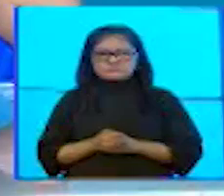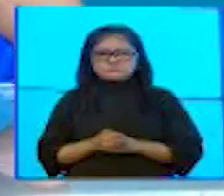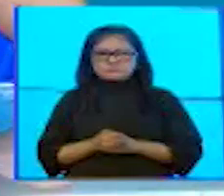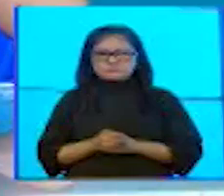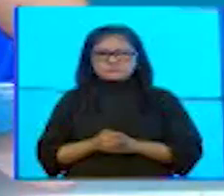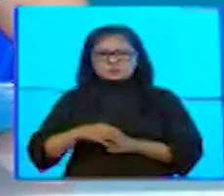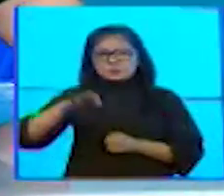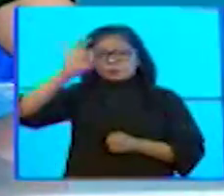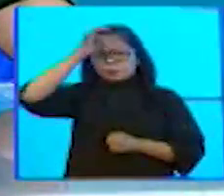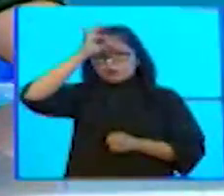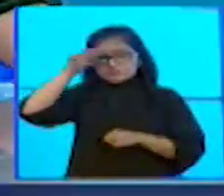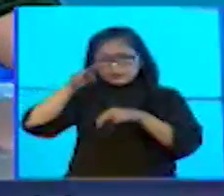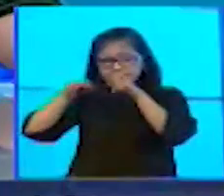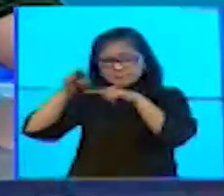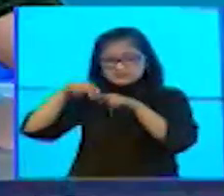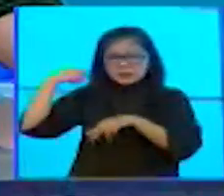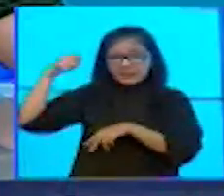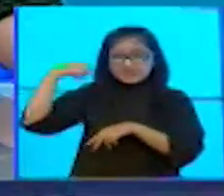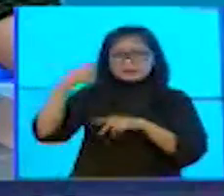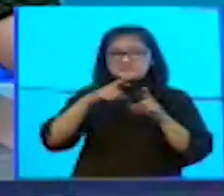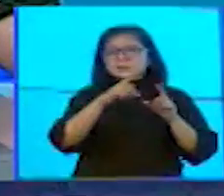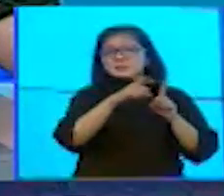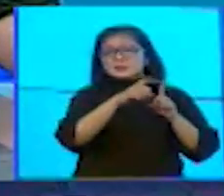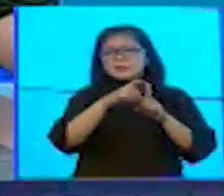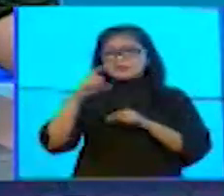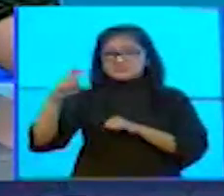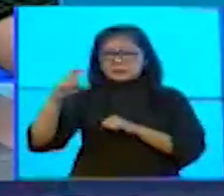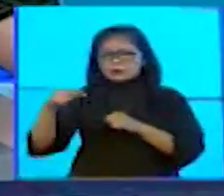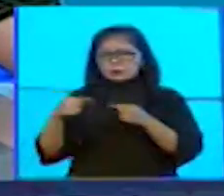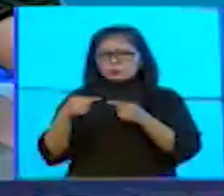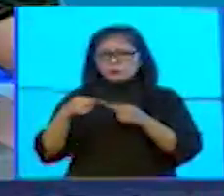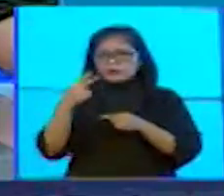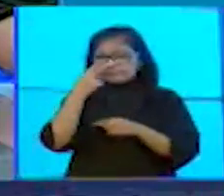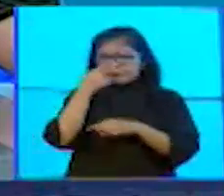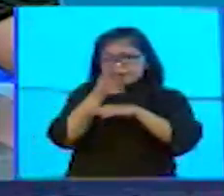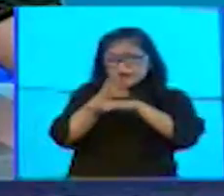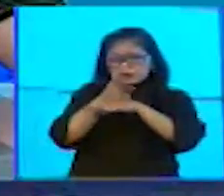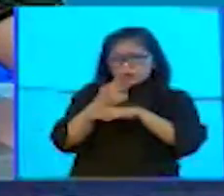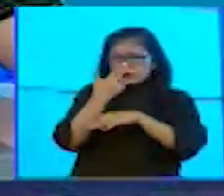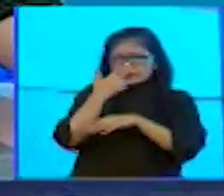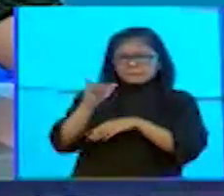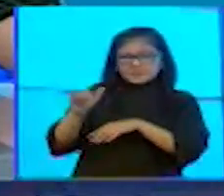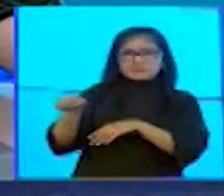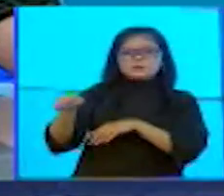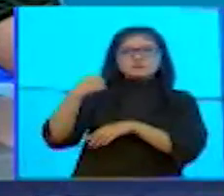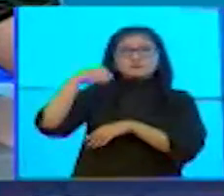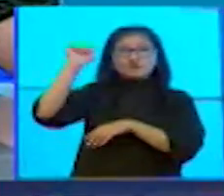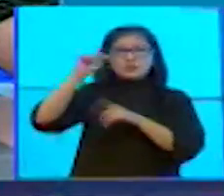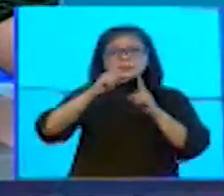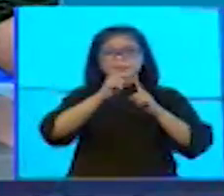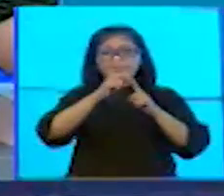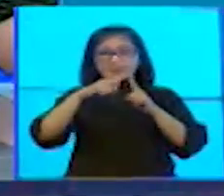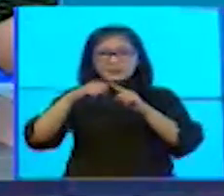kita polisi telah memeriksa artis sekaligus DJ Dinar Candy terkait video tidak pantas memprotes ppkm dua alat bukti berupa